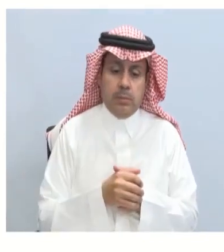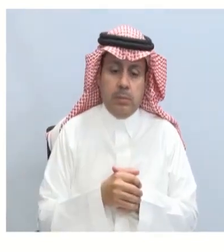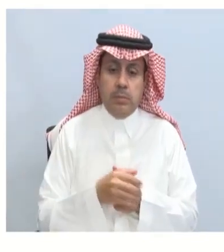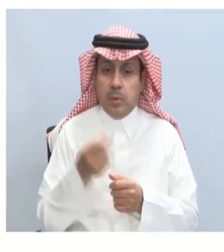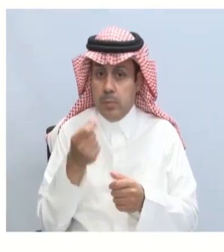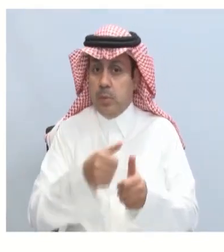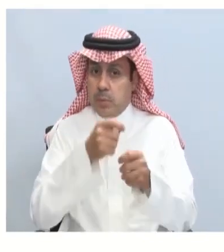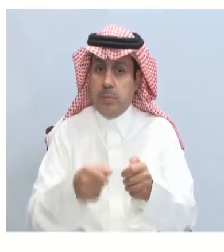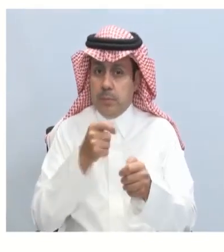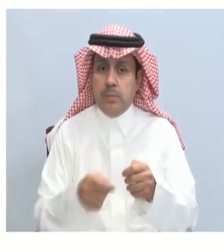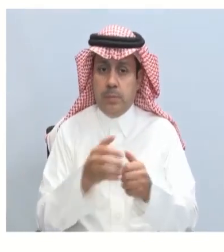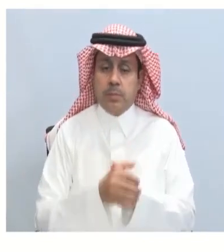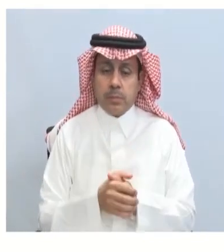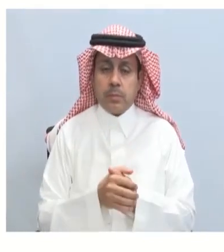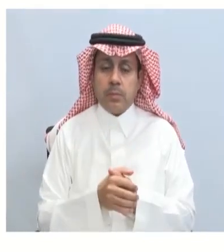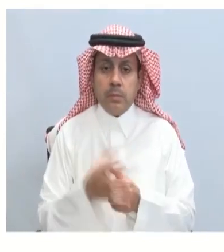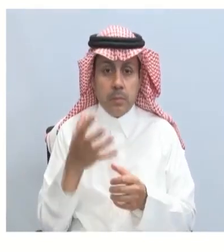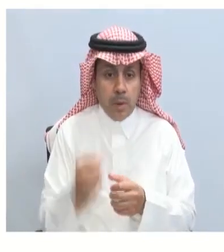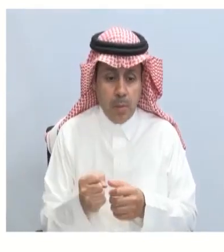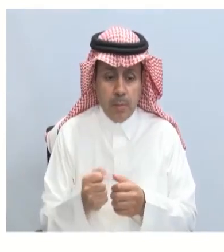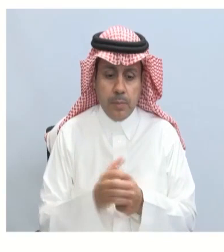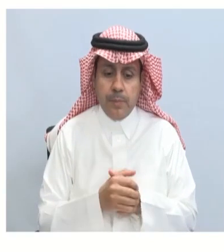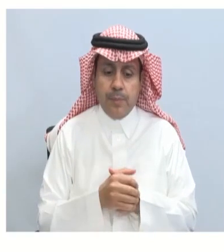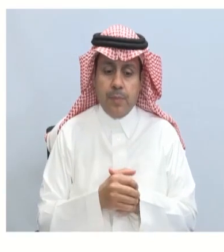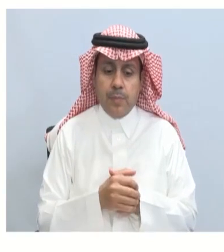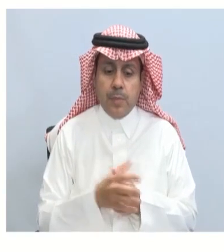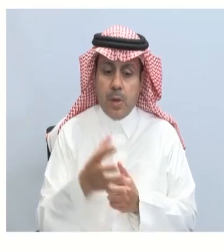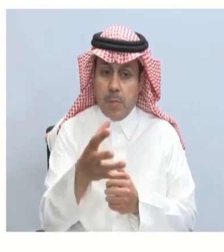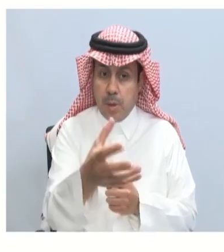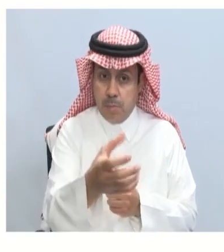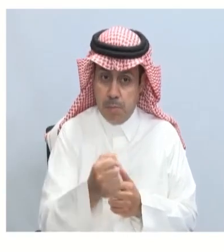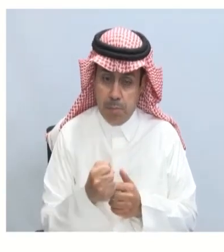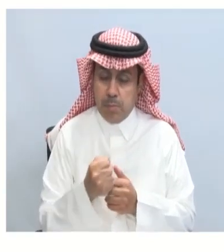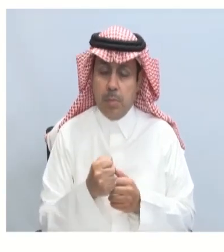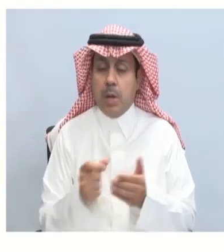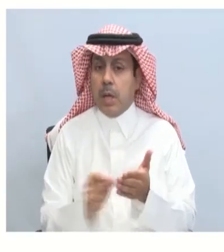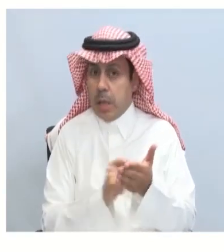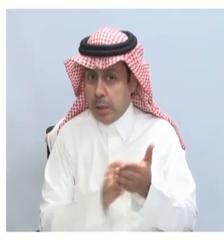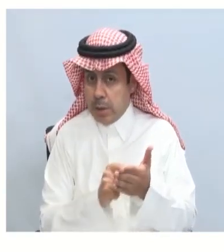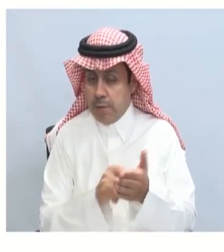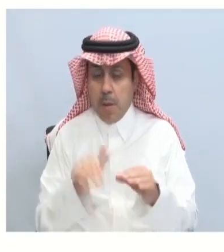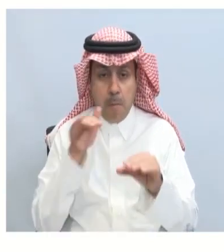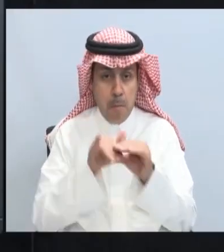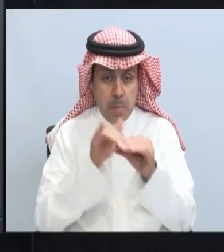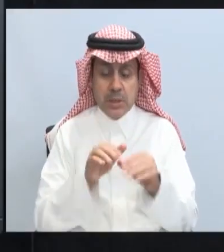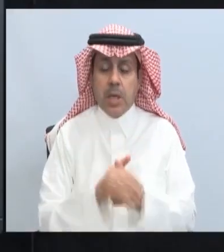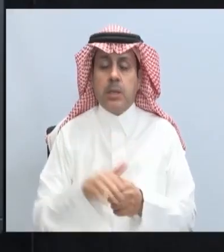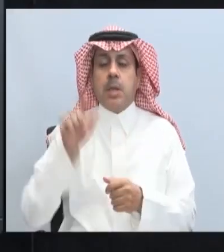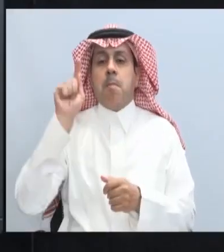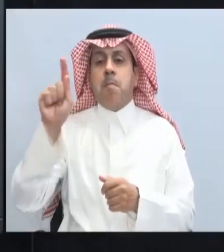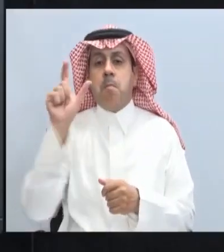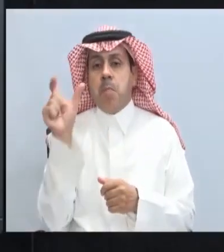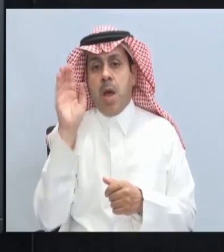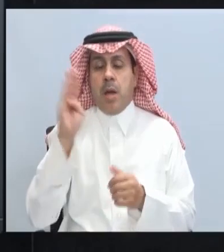النقود وكيف يكون قبضها هنا الجواب بتناولها او بقيدها في الحساب